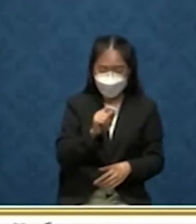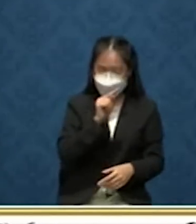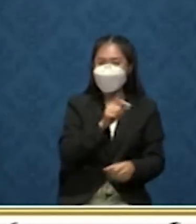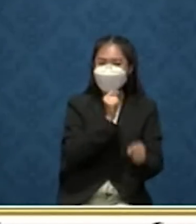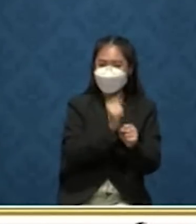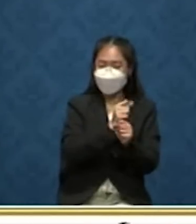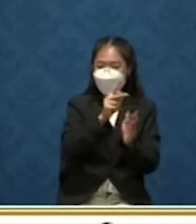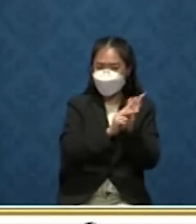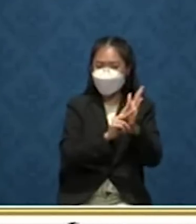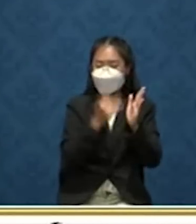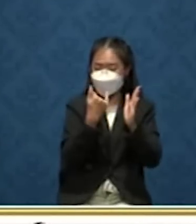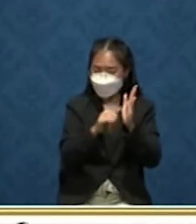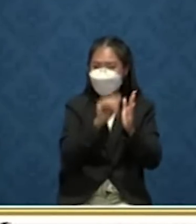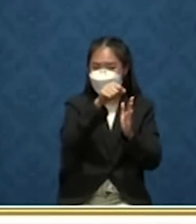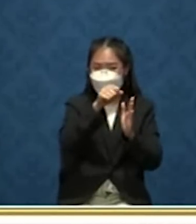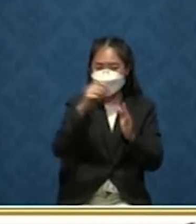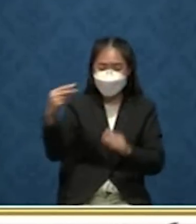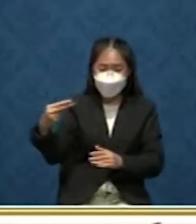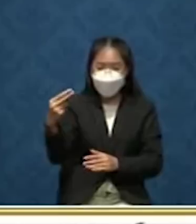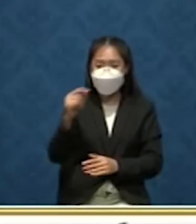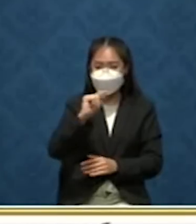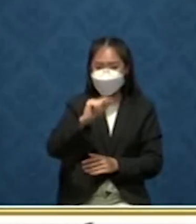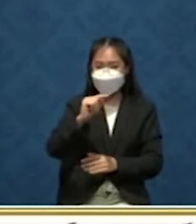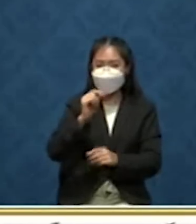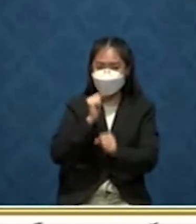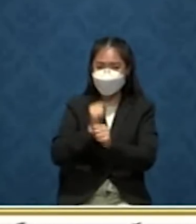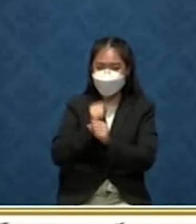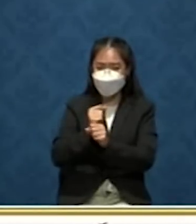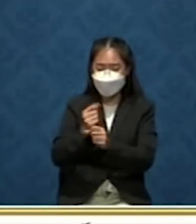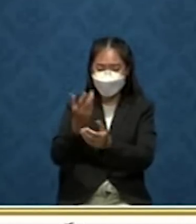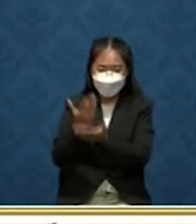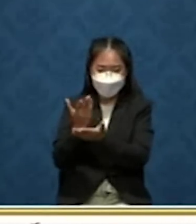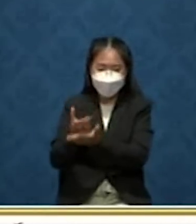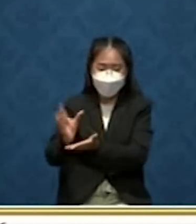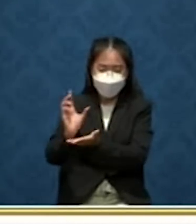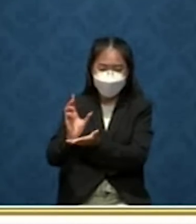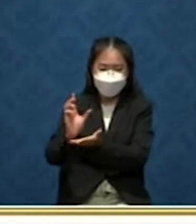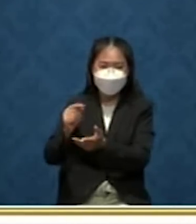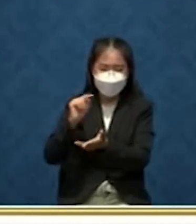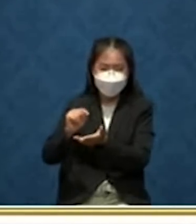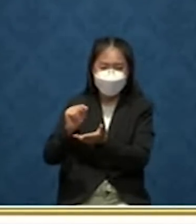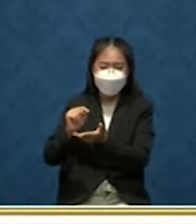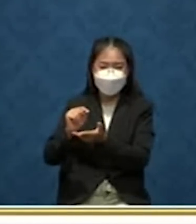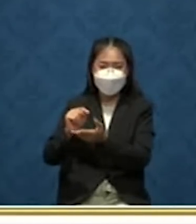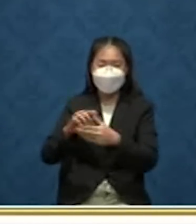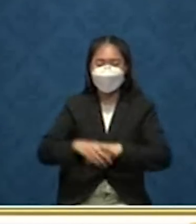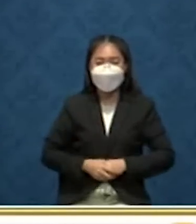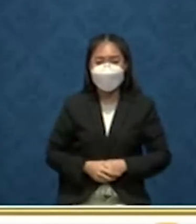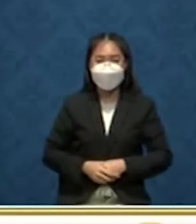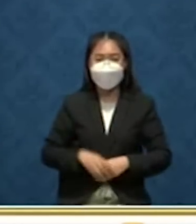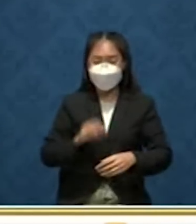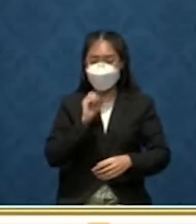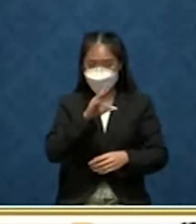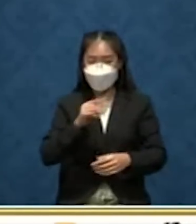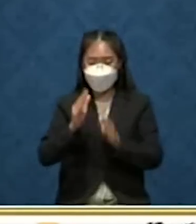ินไม่หลานประยุฟอกเงินให้ตู้หาวก็ตู้หาวฟอกเงให้หานประยุษและไม่ต้องมาอ้างนะครับวาตู้หาวไม่รู้ว่